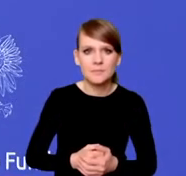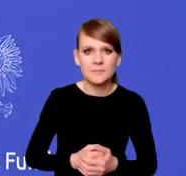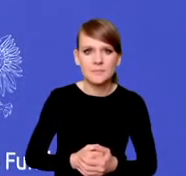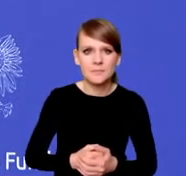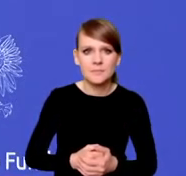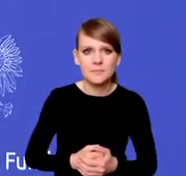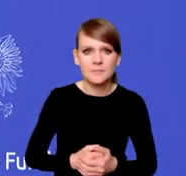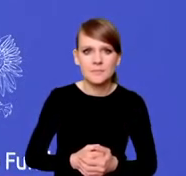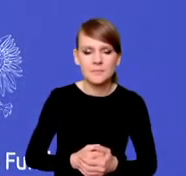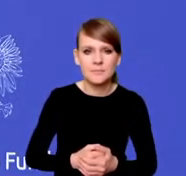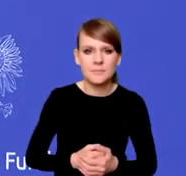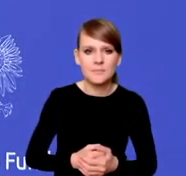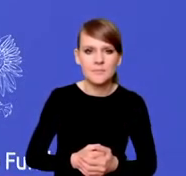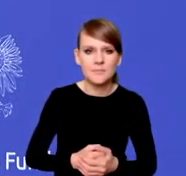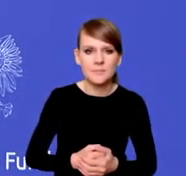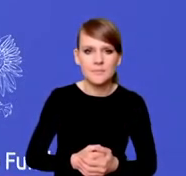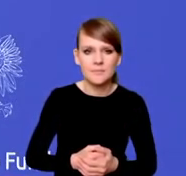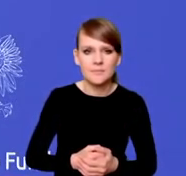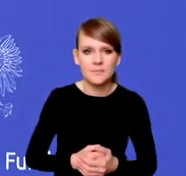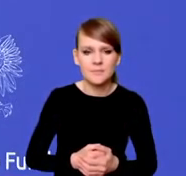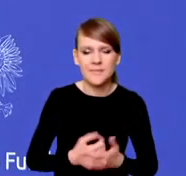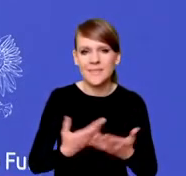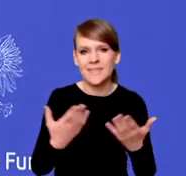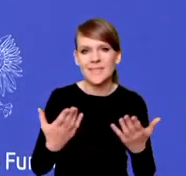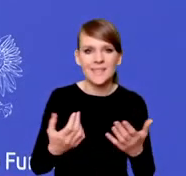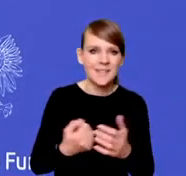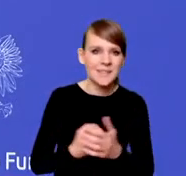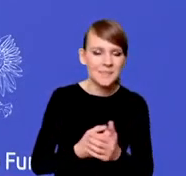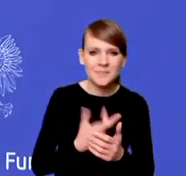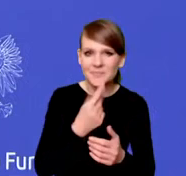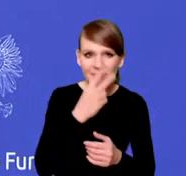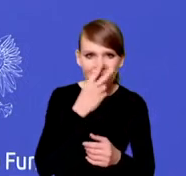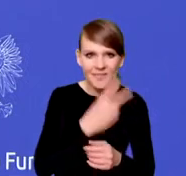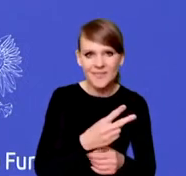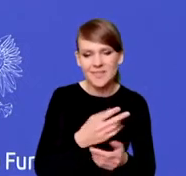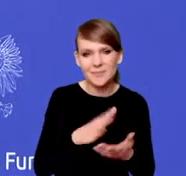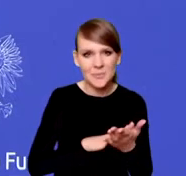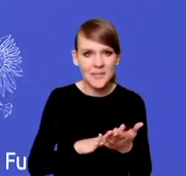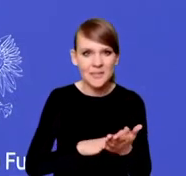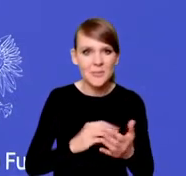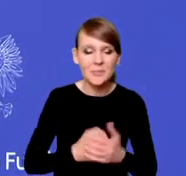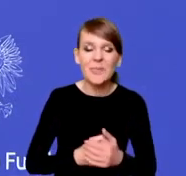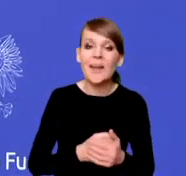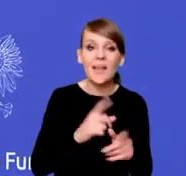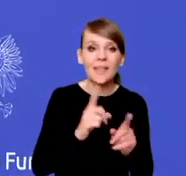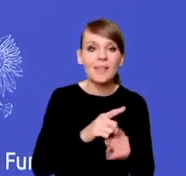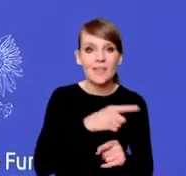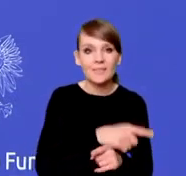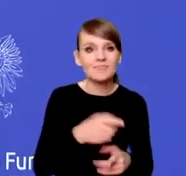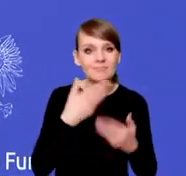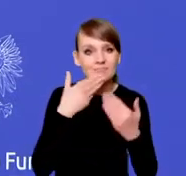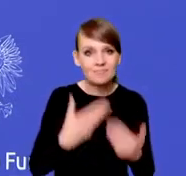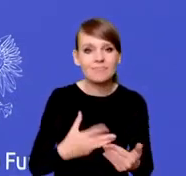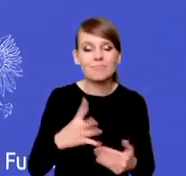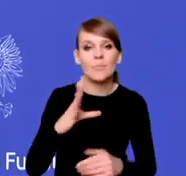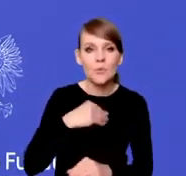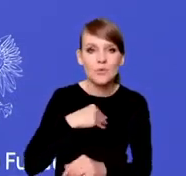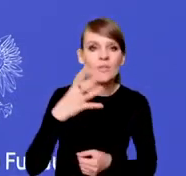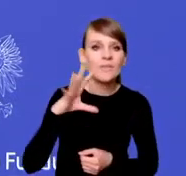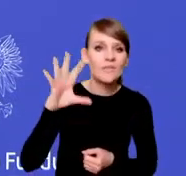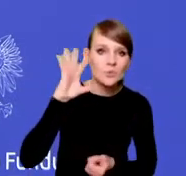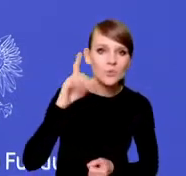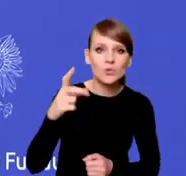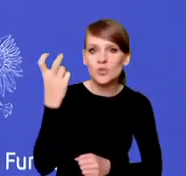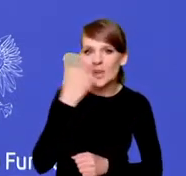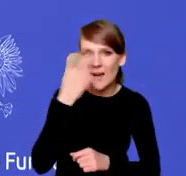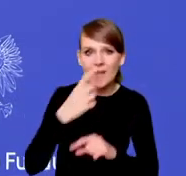no niestety mamy takie tutaj techniczne warunki, że nie widzę. Dziękuję Państwu za możliwość wysłuchania ciekawej debaty, ważnej